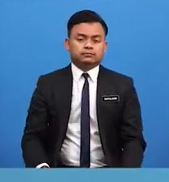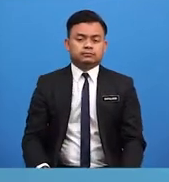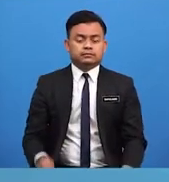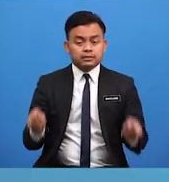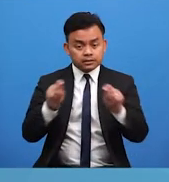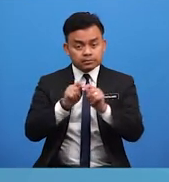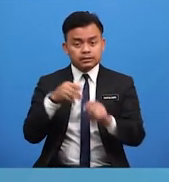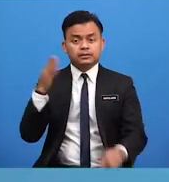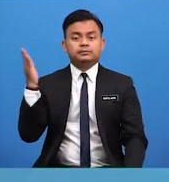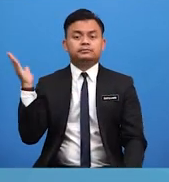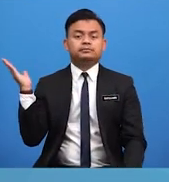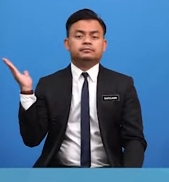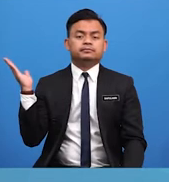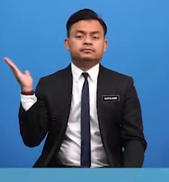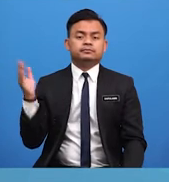nasi dagang,